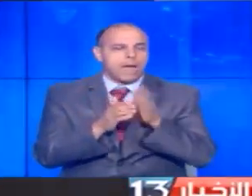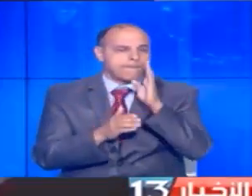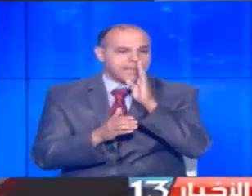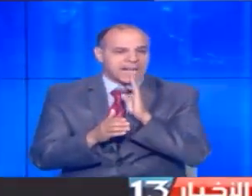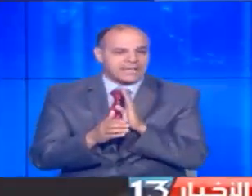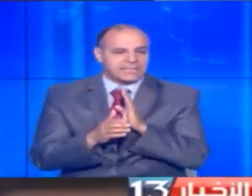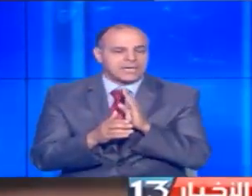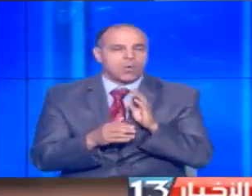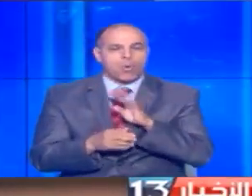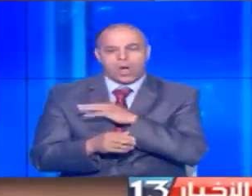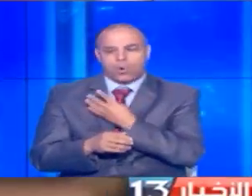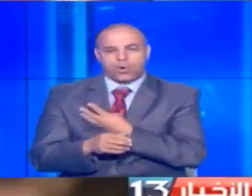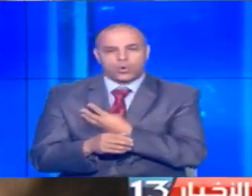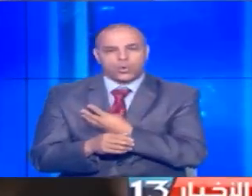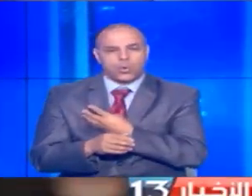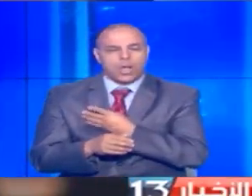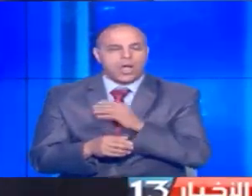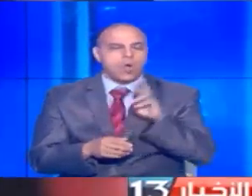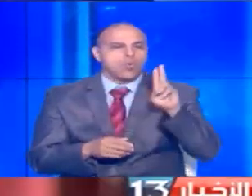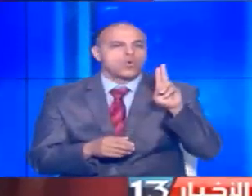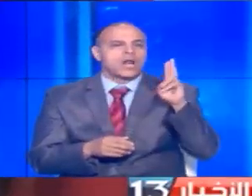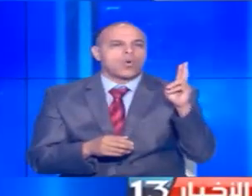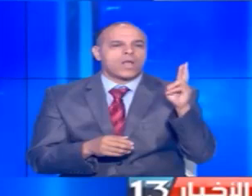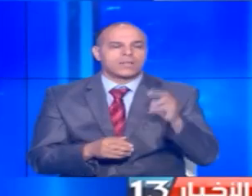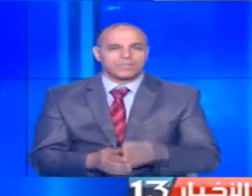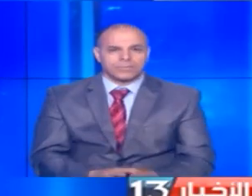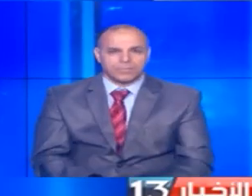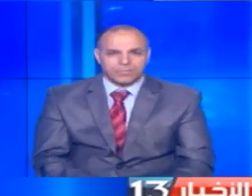البرازيل وكرواتيا والأوروغواي.